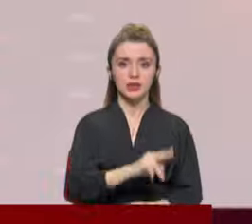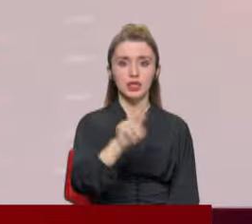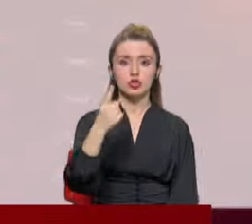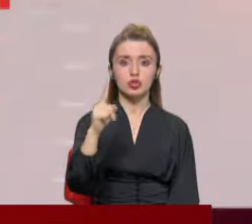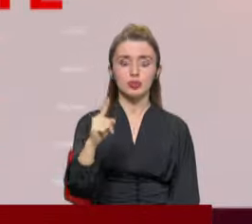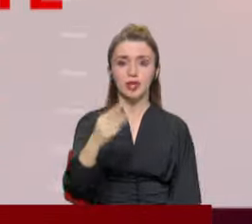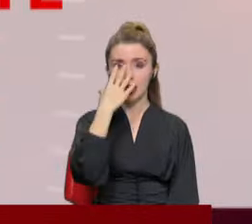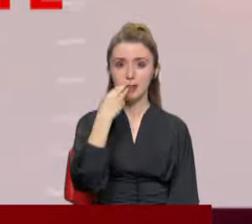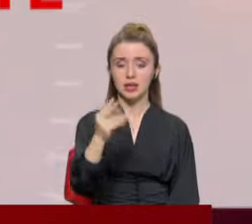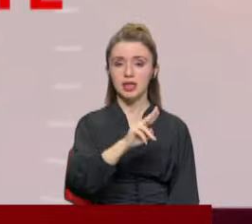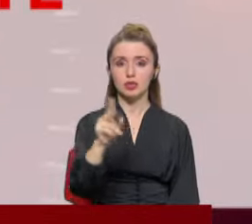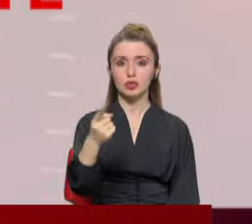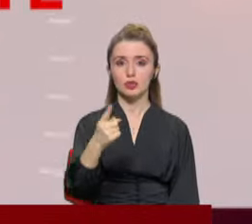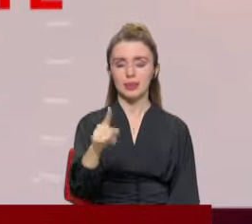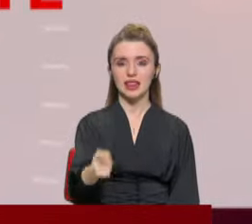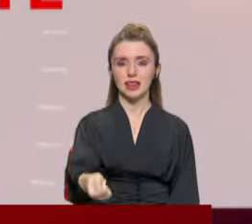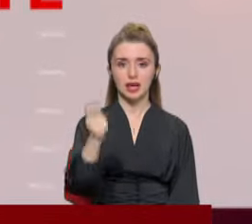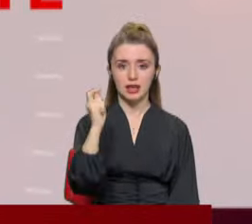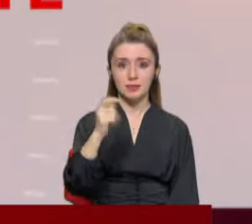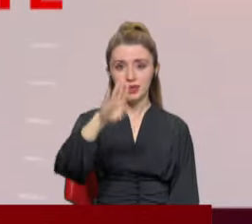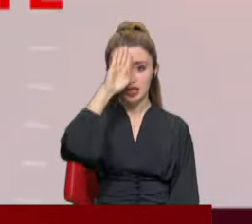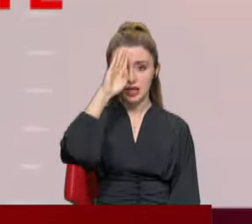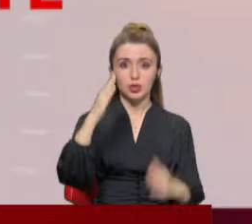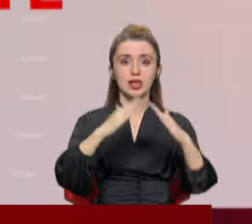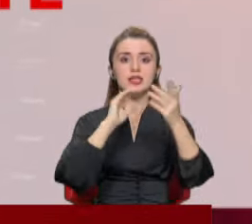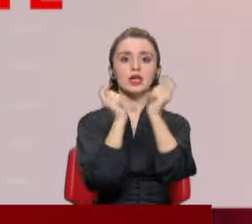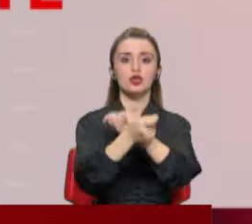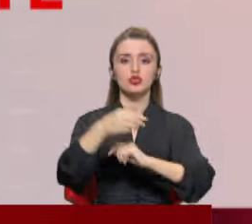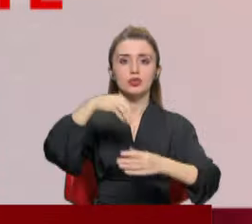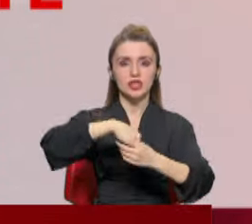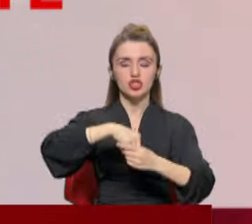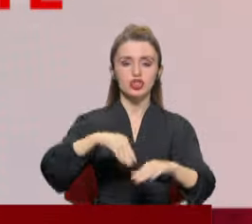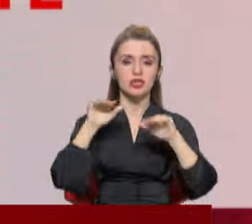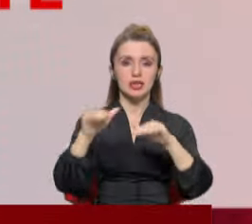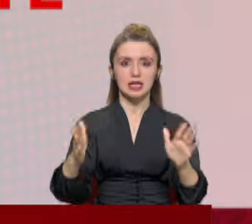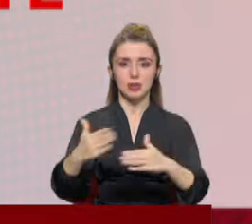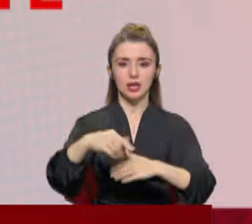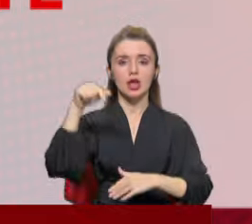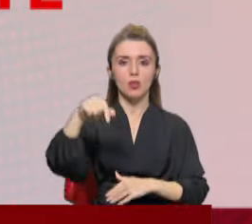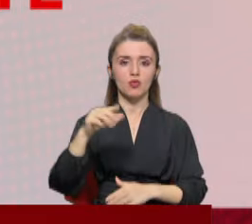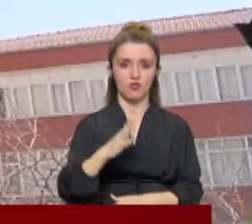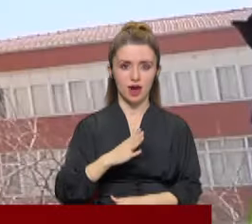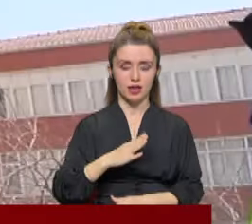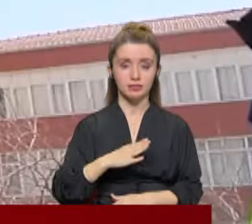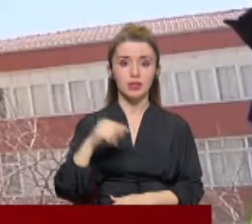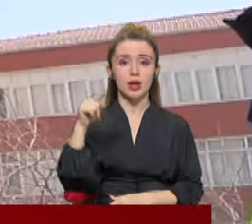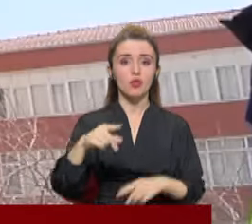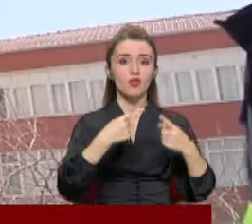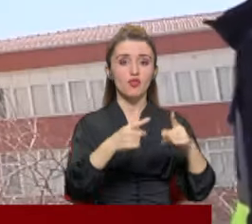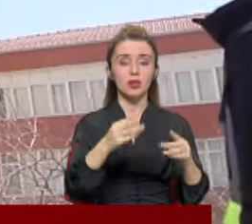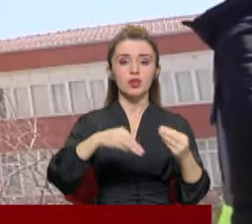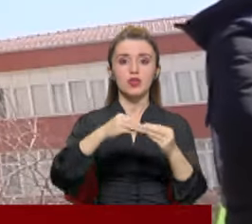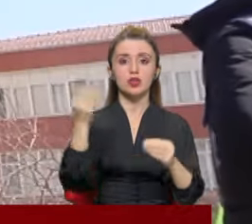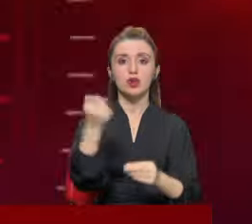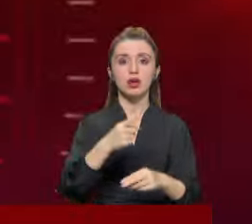bin lira hibe, 700 bin lira kredi. İstanbul'da kentsel dönüşüm için destek paketi bununla sınırlı. Henüz farklı bir faiz